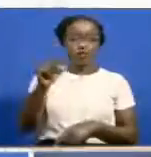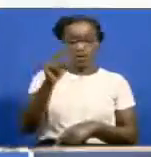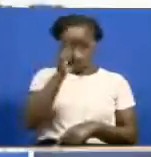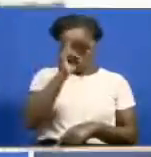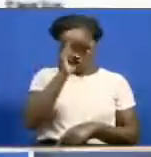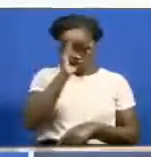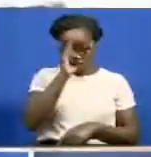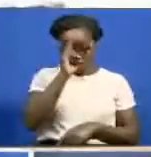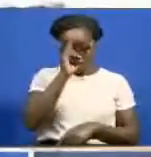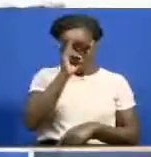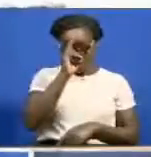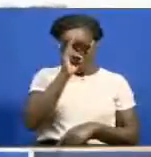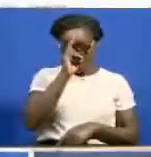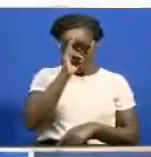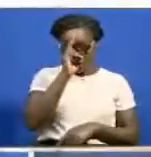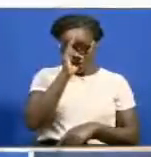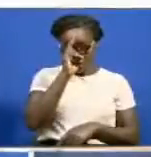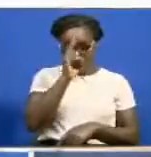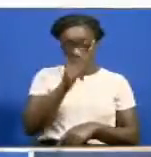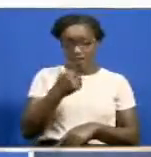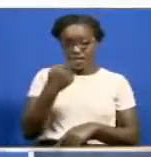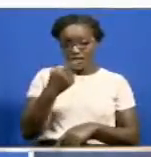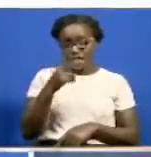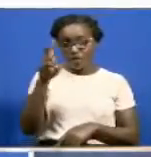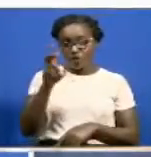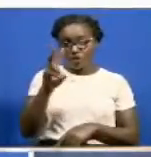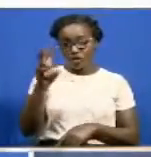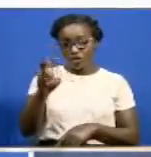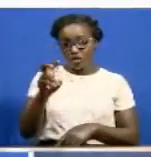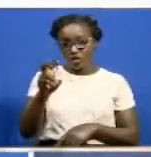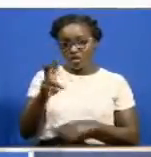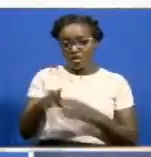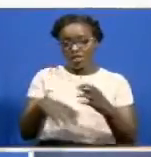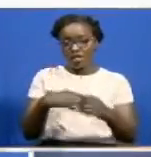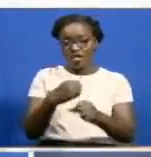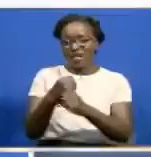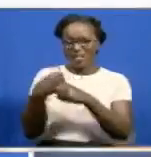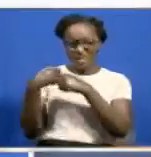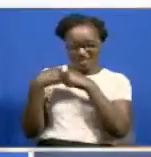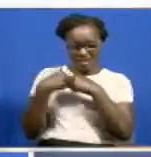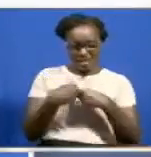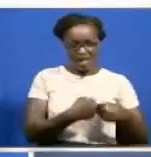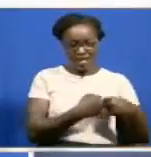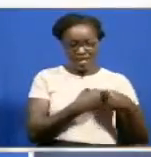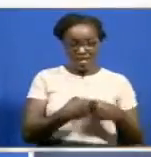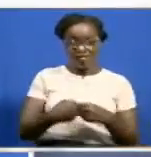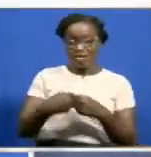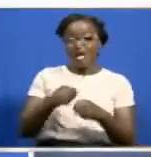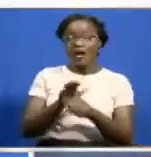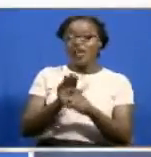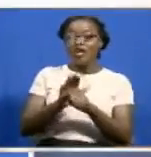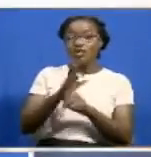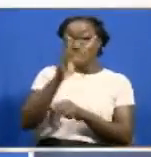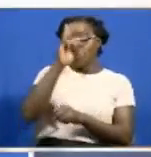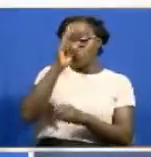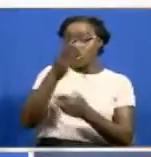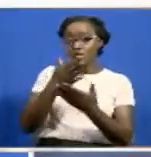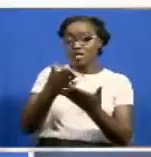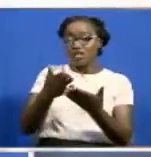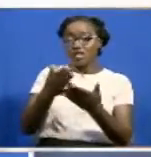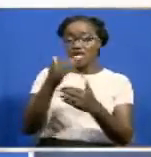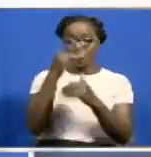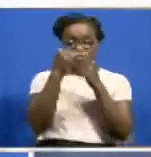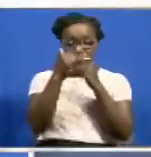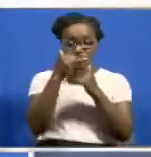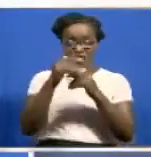Hilary Muti ambaye ametaja mwaka 2020 kama mwaka uliokuwa na changamoto kwa polisi wakilazimika kushinikiza masharti